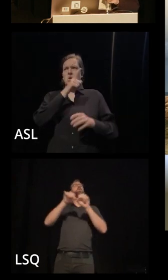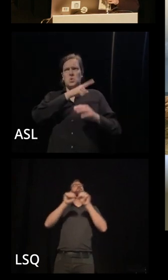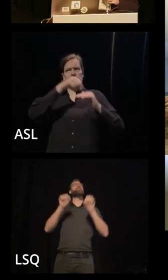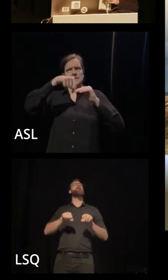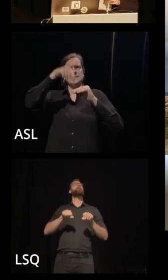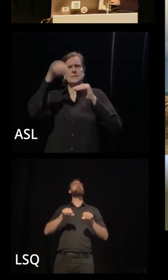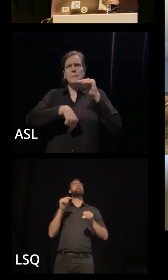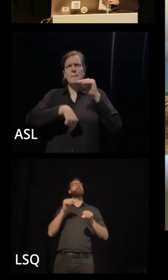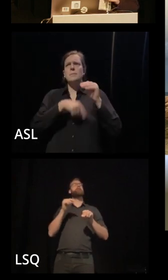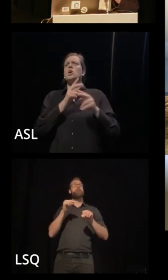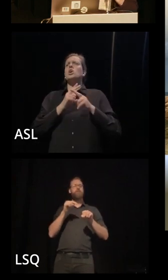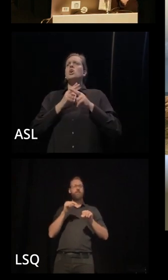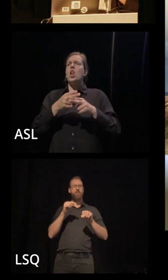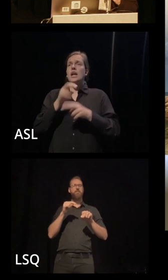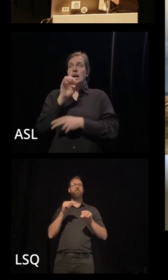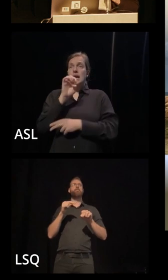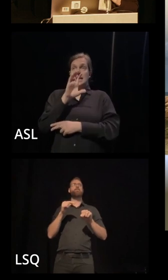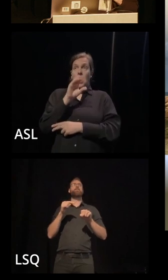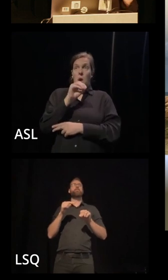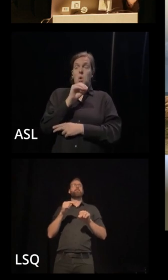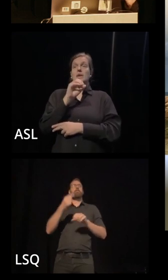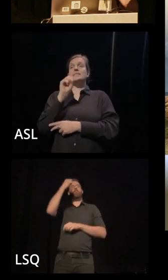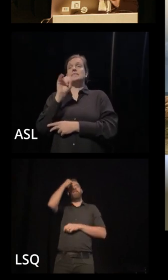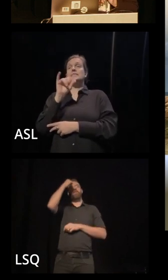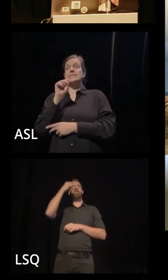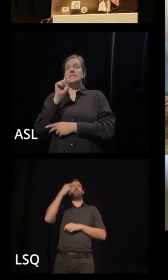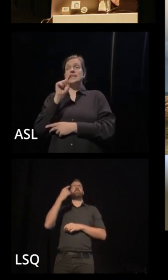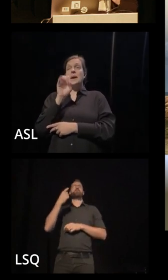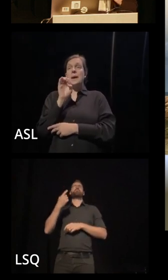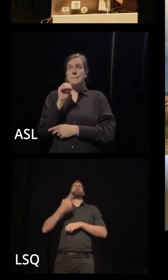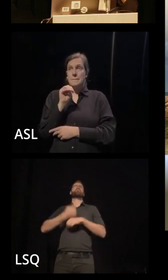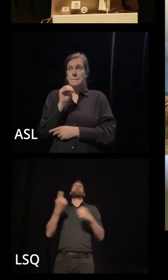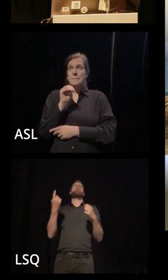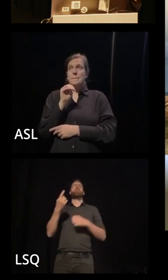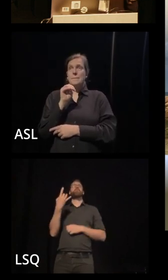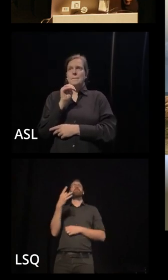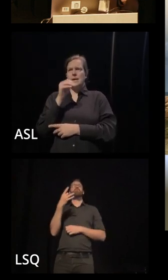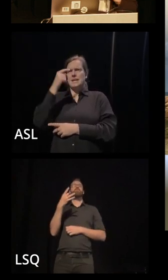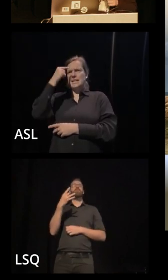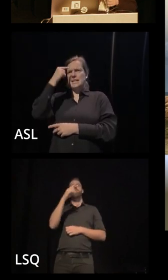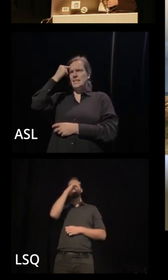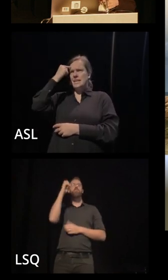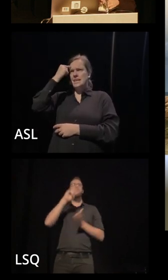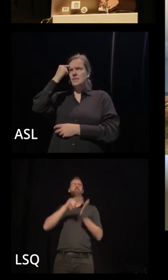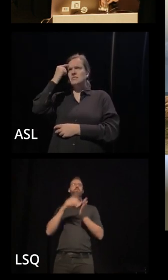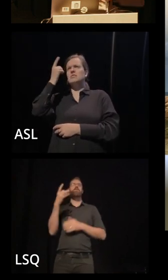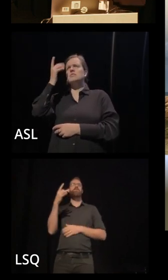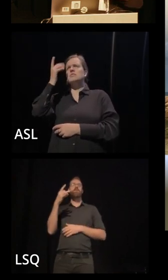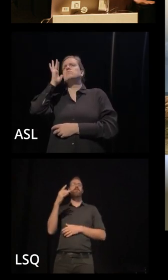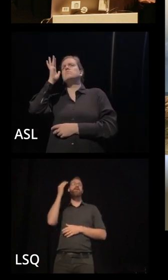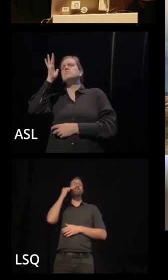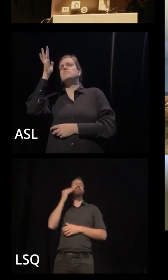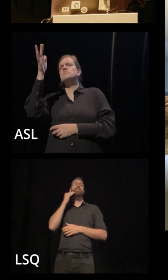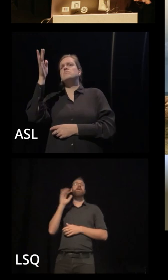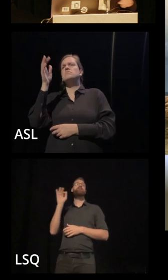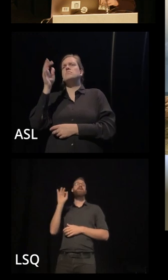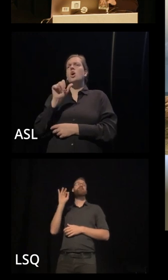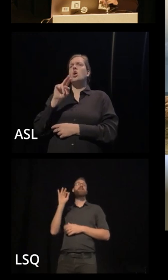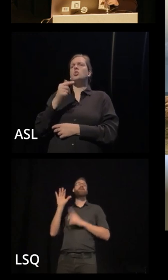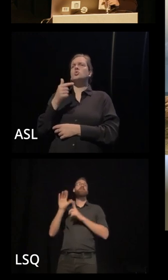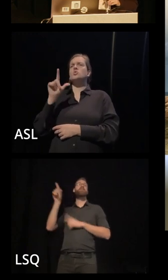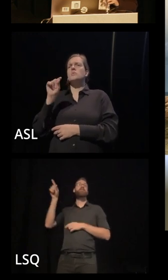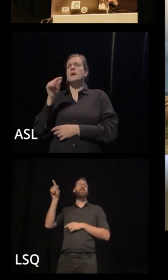m'est apparu de façon spontanée un matin très tôt, 18 août 2018, à Sainte-Flavie, sur une table à